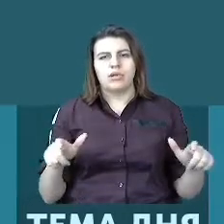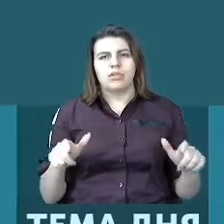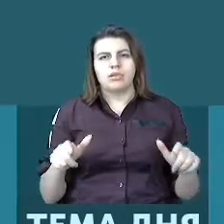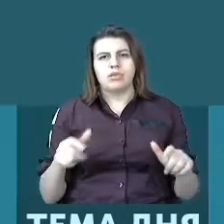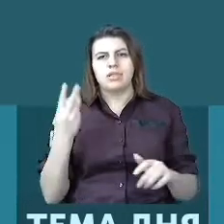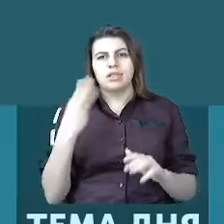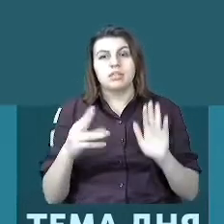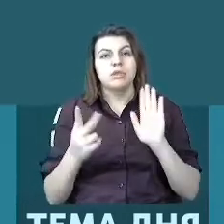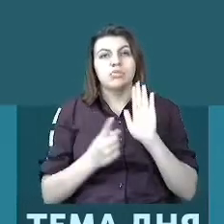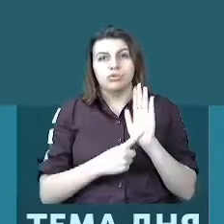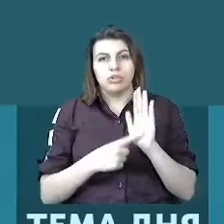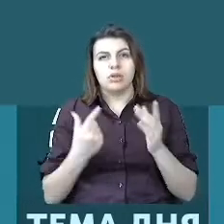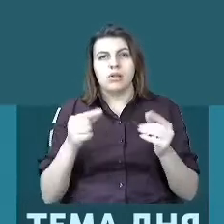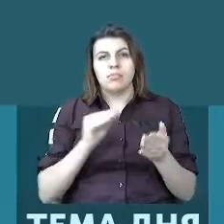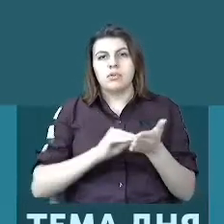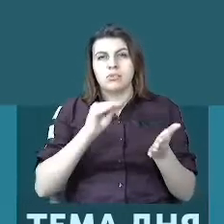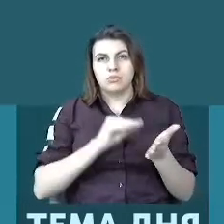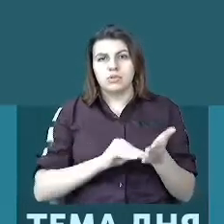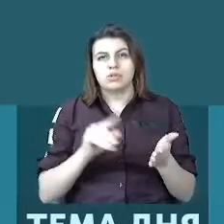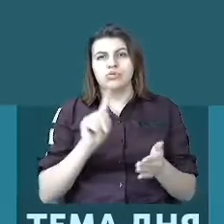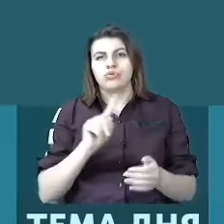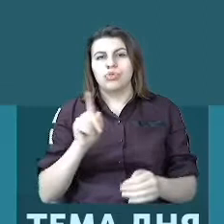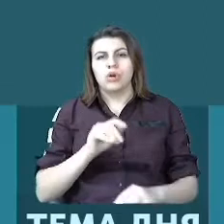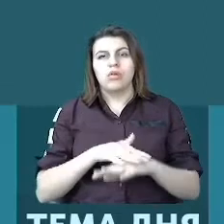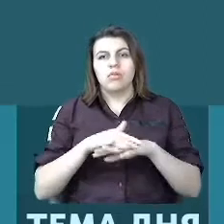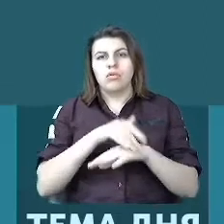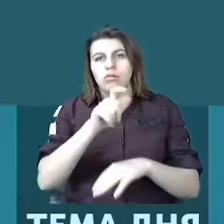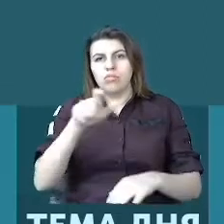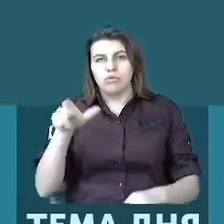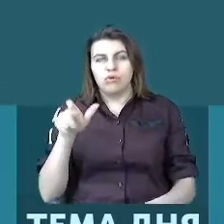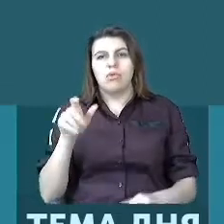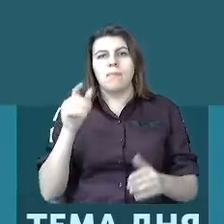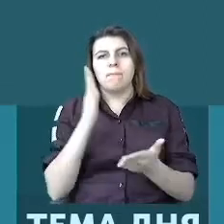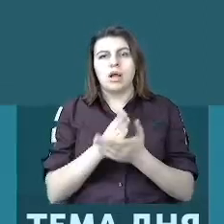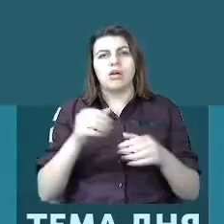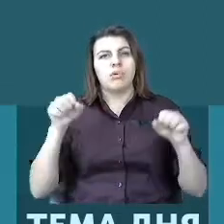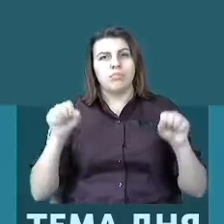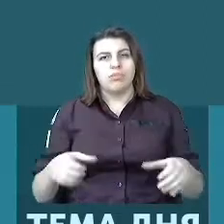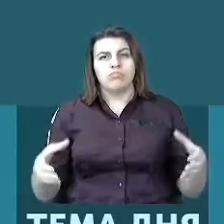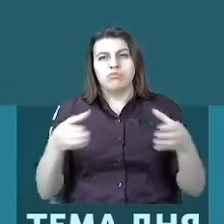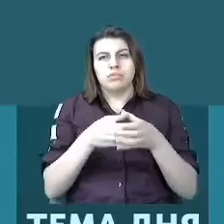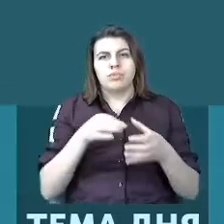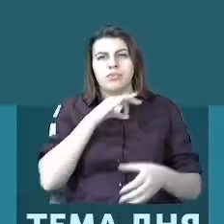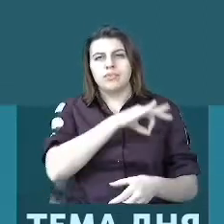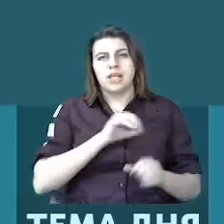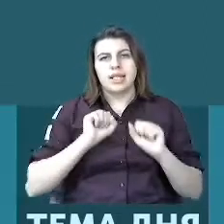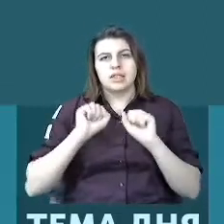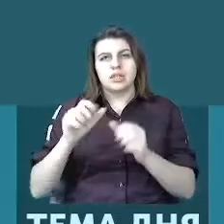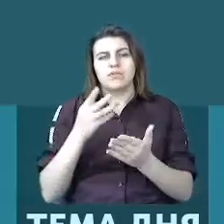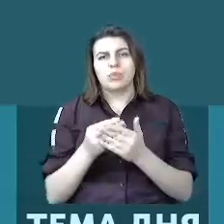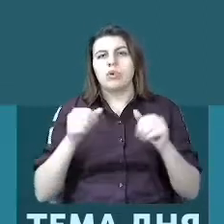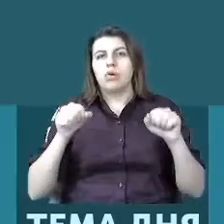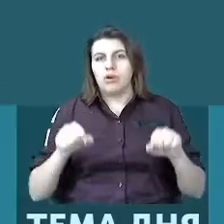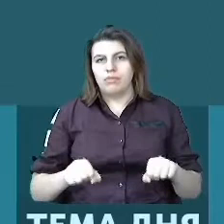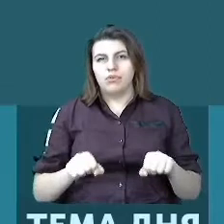36, де прописано, що громадяни мають право об'єднатися в профспілки для захисту своїх прав.